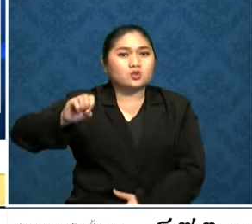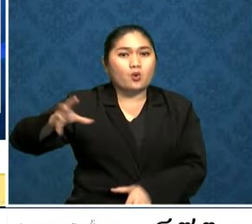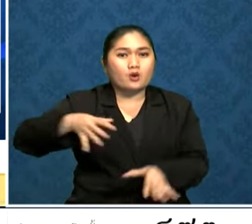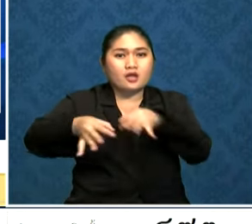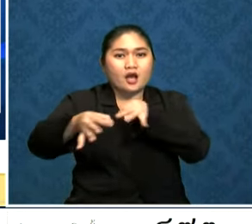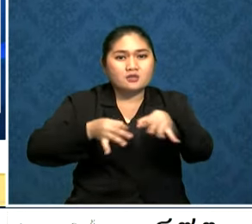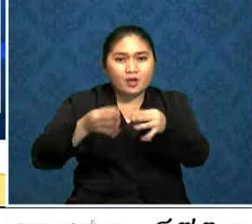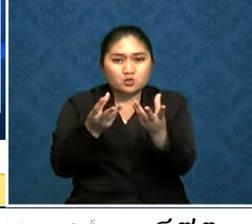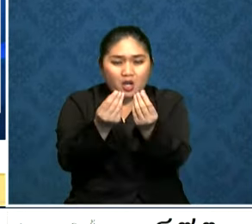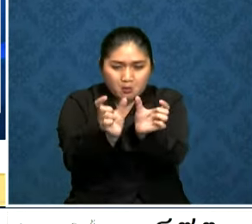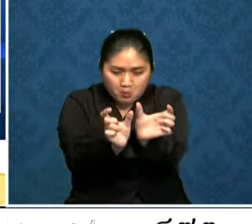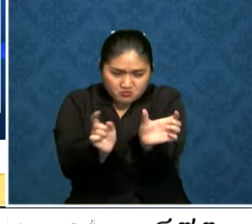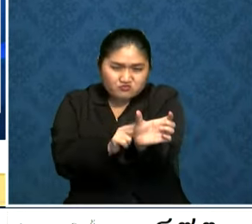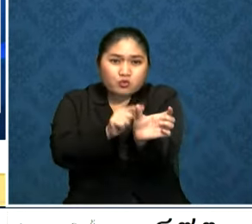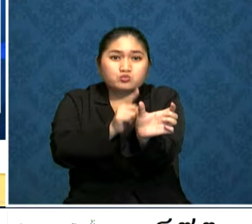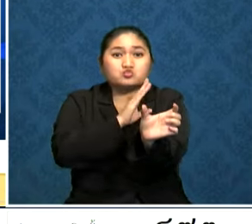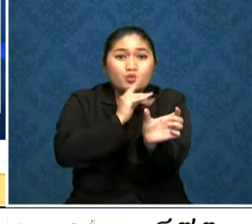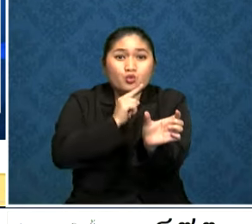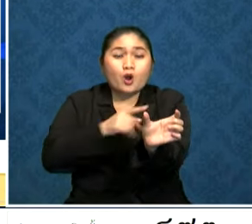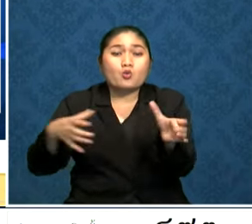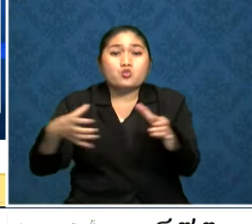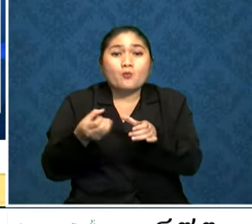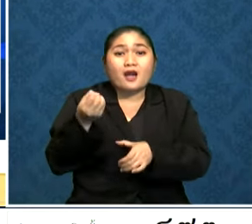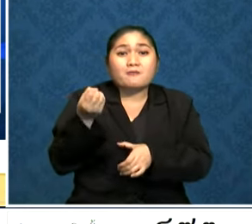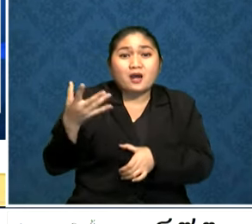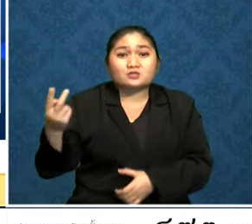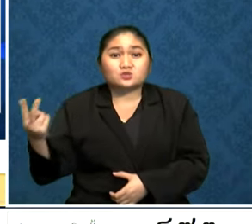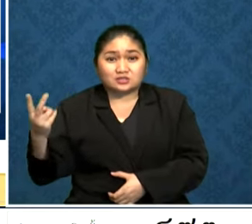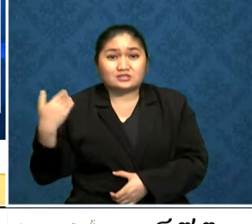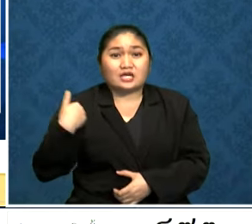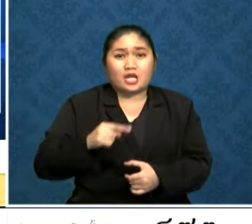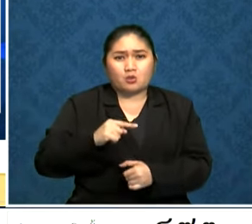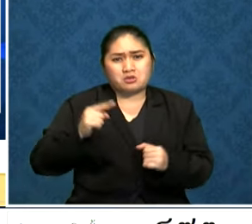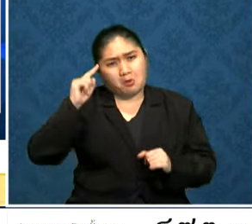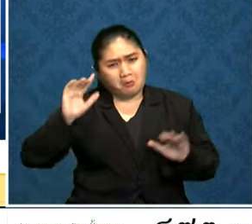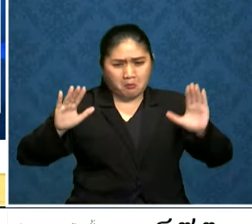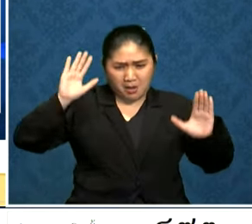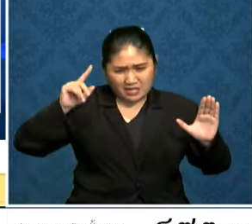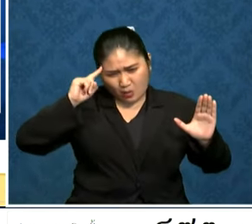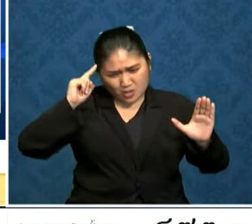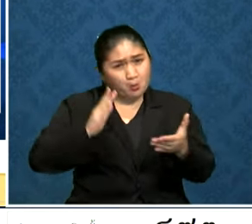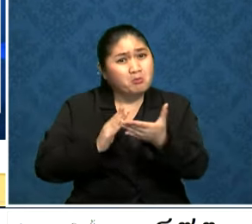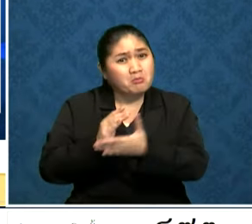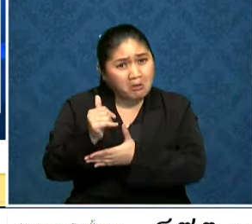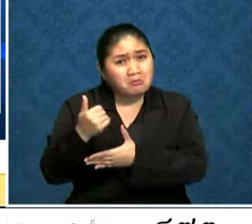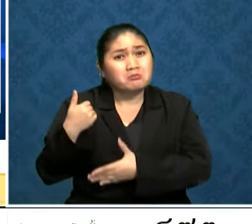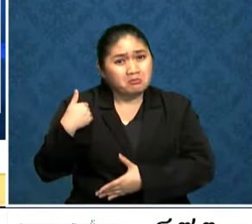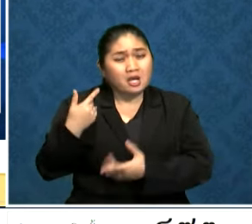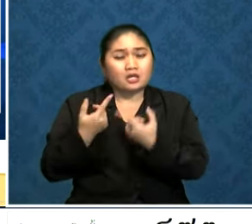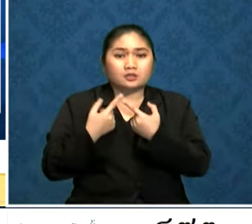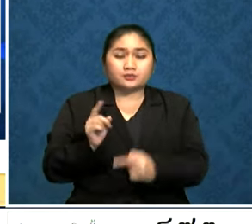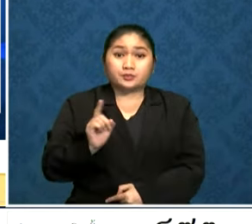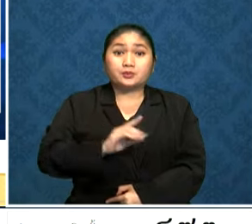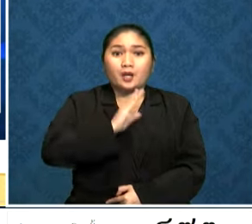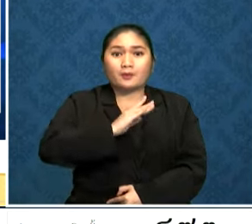จแล้วดูจตัวเลขหากเราใช้เสียงข้างมาก 2 ชั้น ประชามติก็ดูเหมือนน่าจะยคงผ่านอยู่ดีเพราะว่าใ